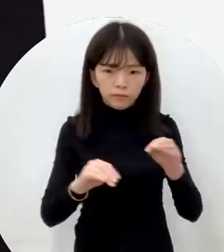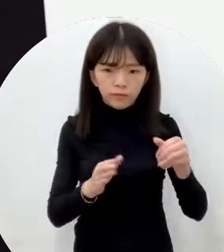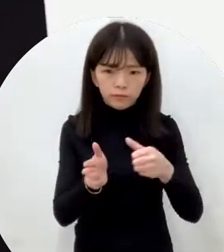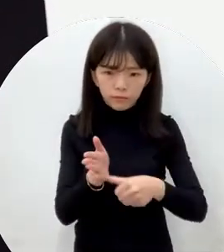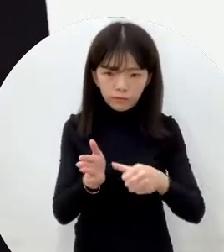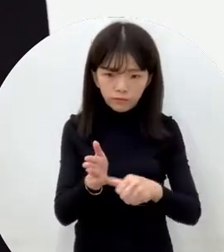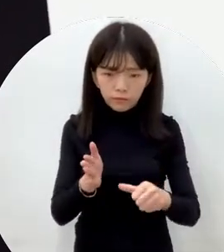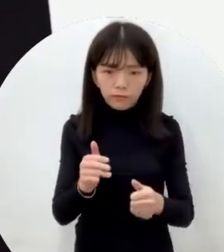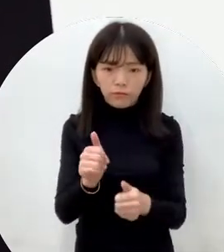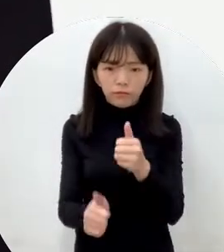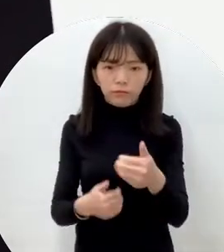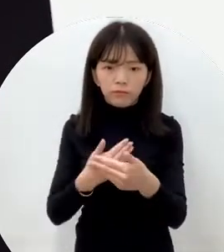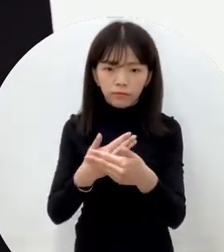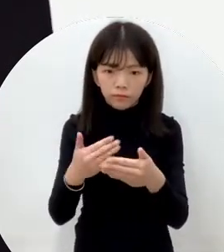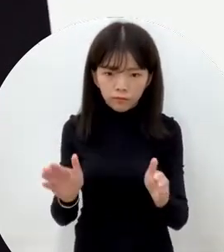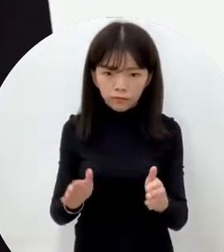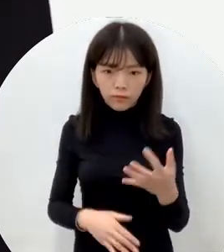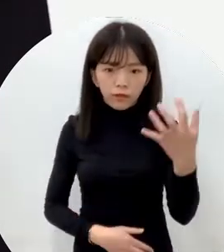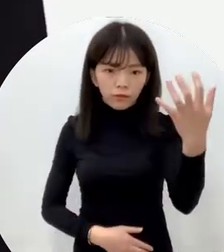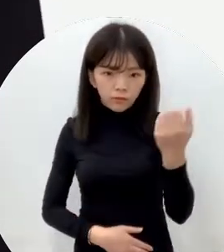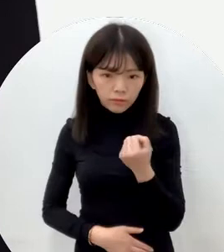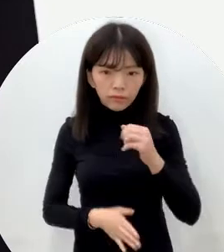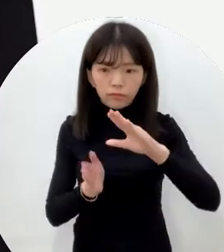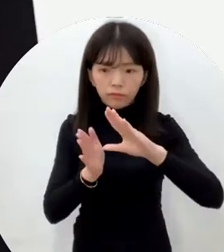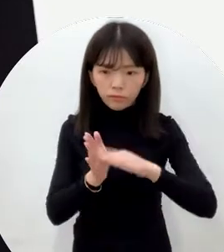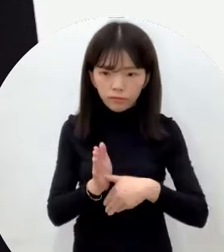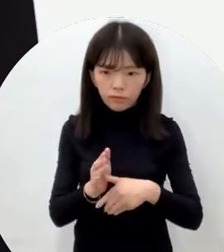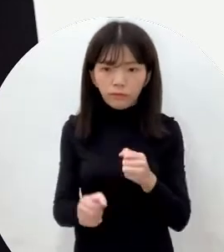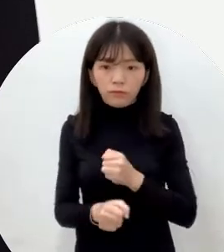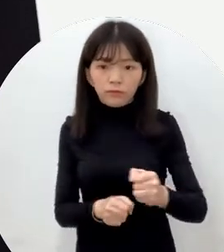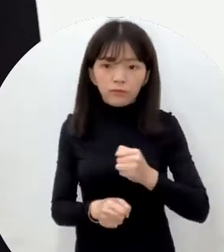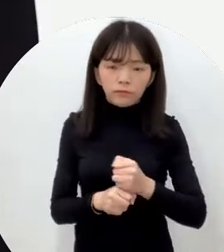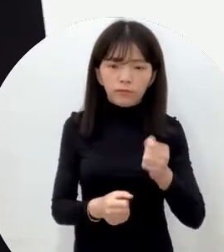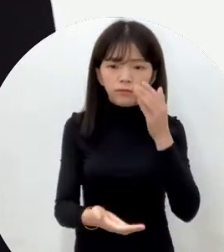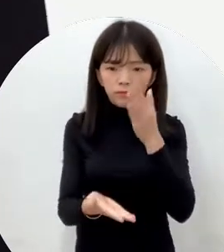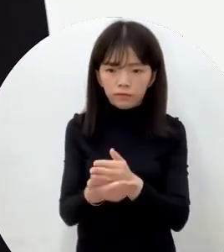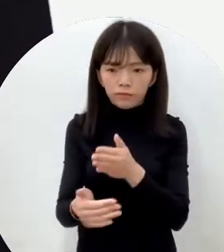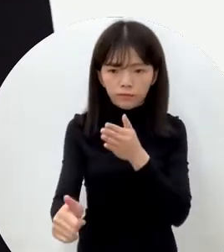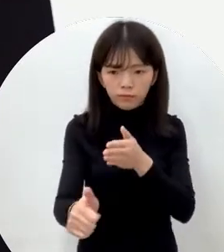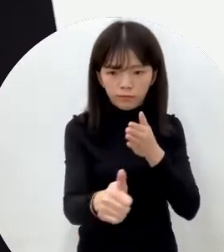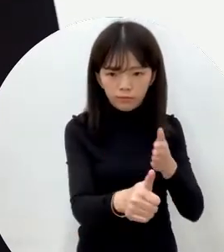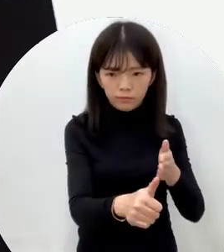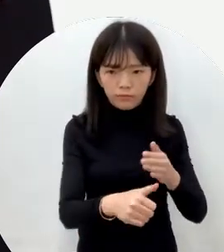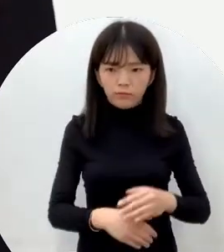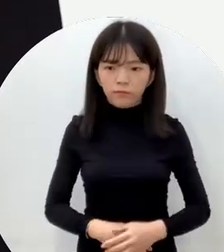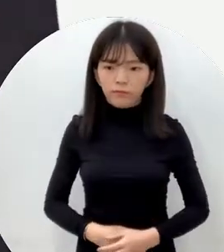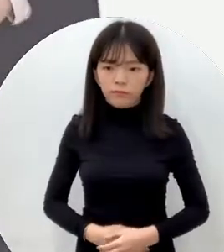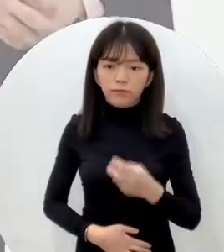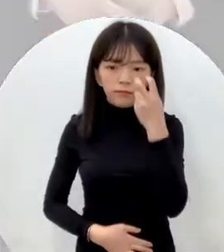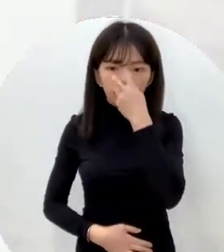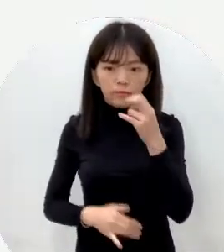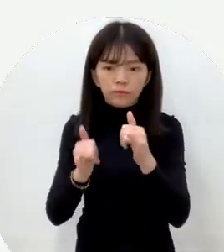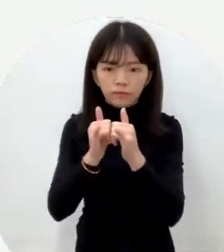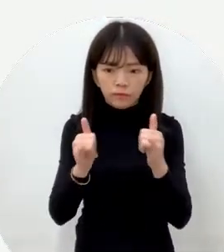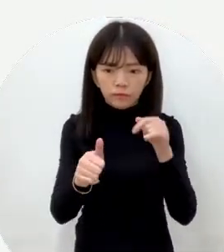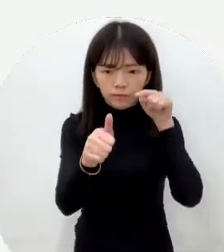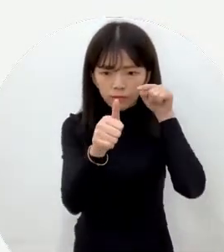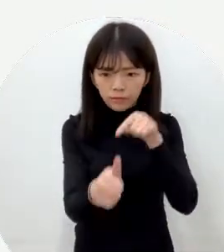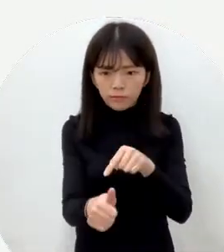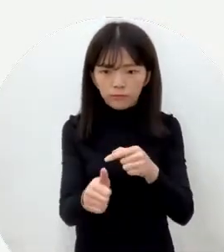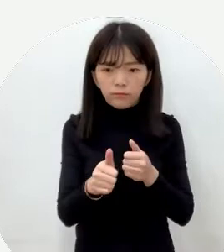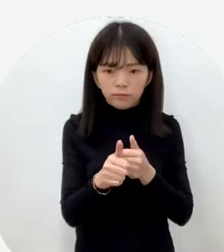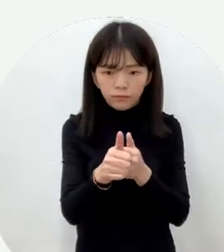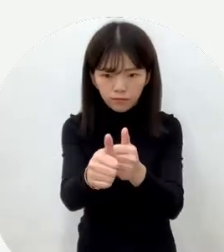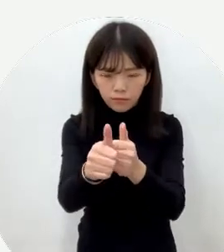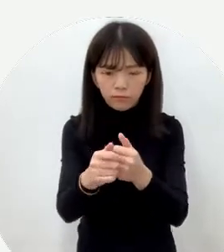잊고 시험장 반입 금지 물품을 시험장에 반입했을 경우에도 절대 당황하지 마세요. 감독관의 지시에